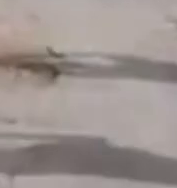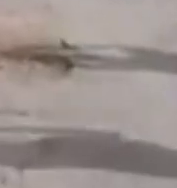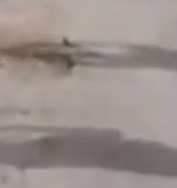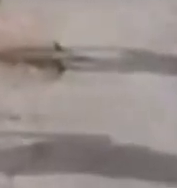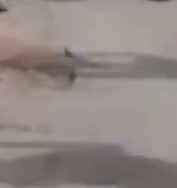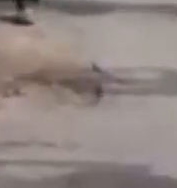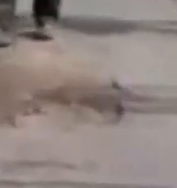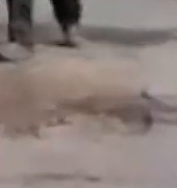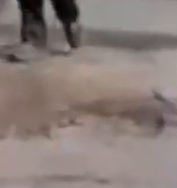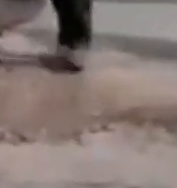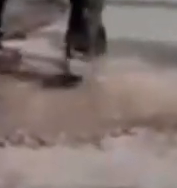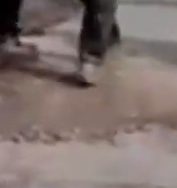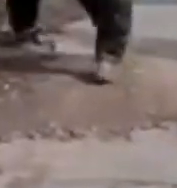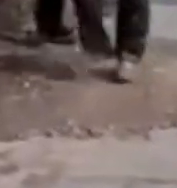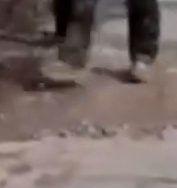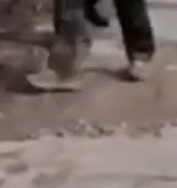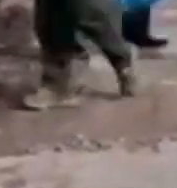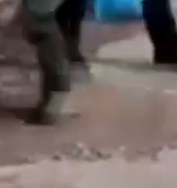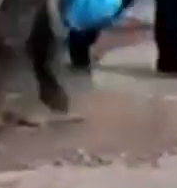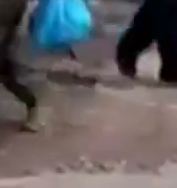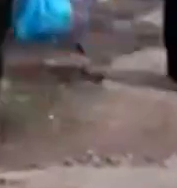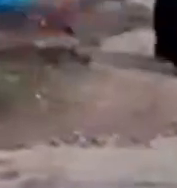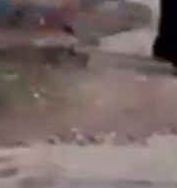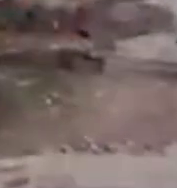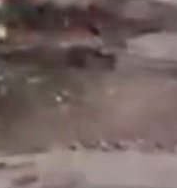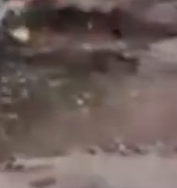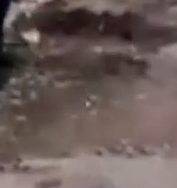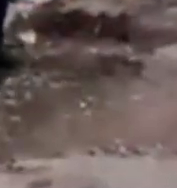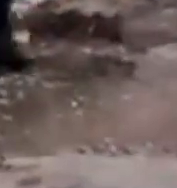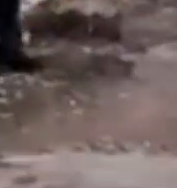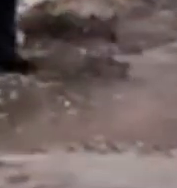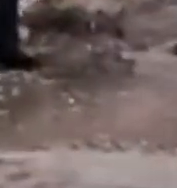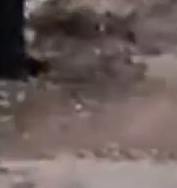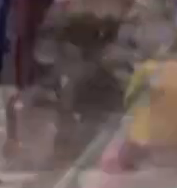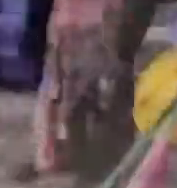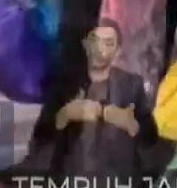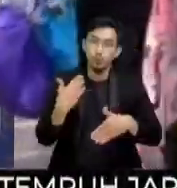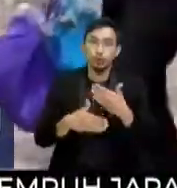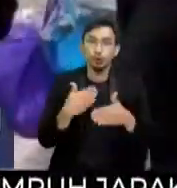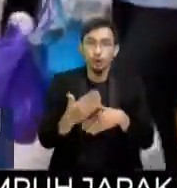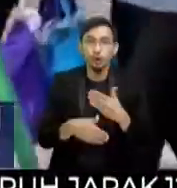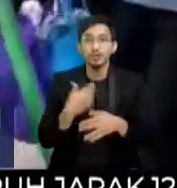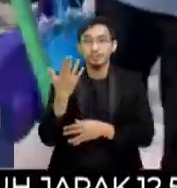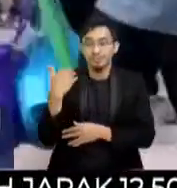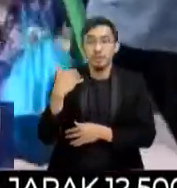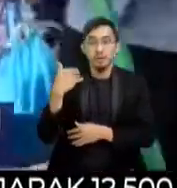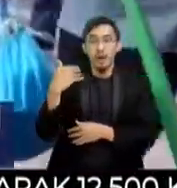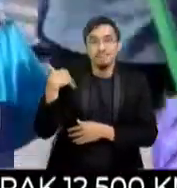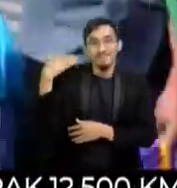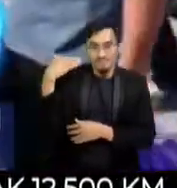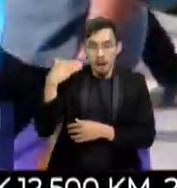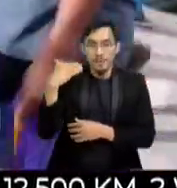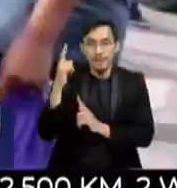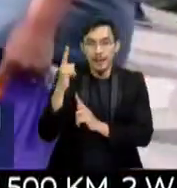Sementara itu, bantuan bagi korban erupsi Semeru terus mengalir. Mantan Panglima Marsekal TNI Purnawirawan Hadi Cahyanto